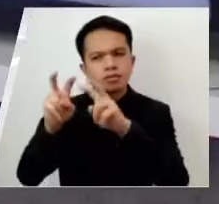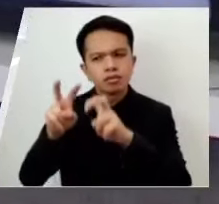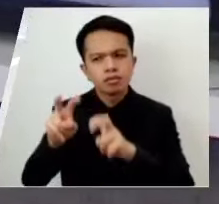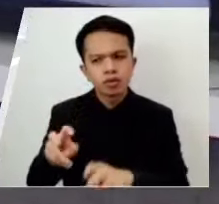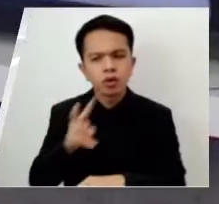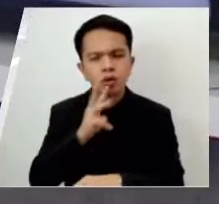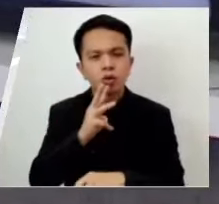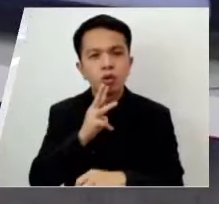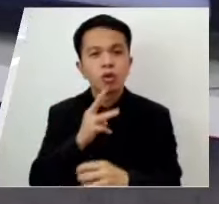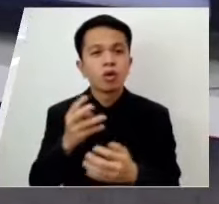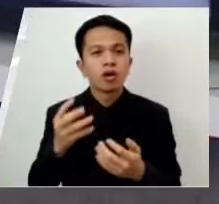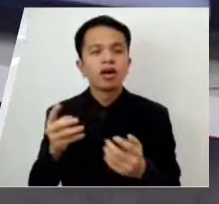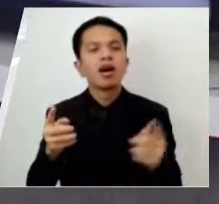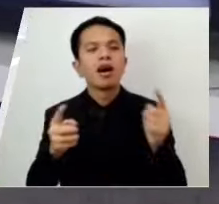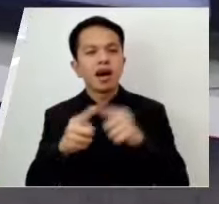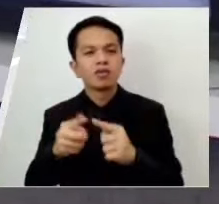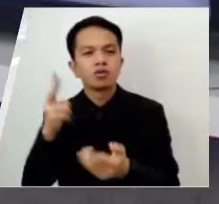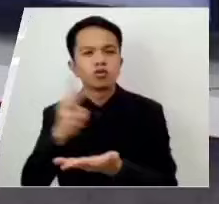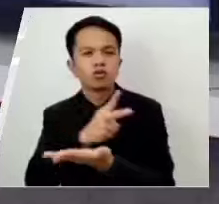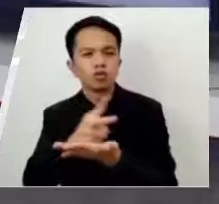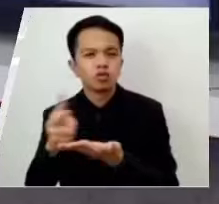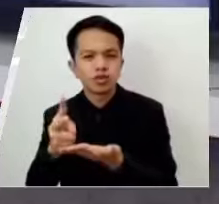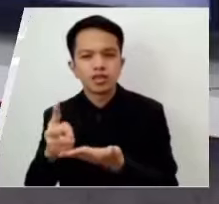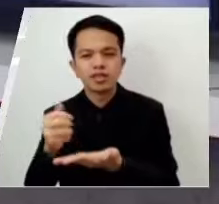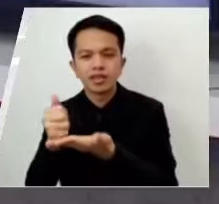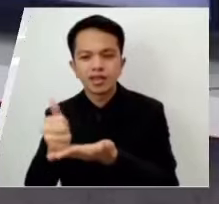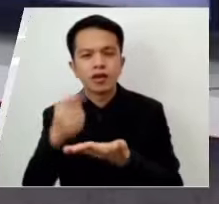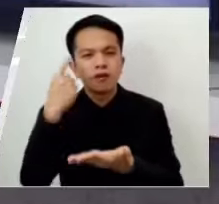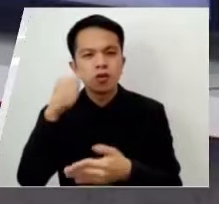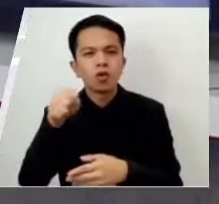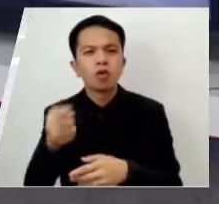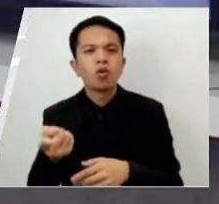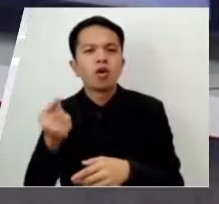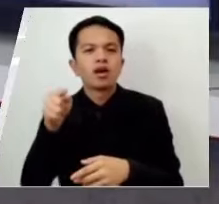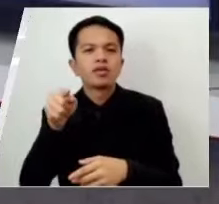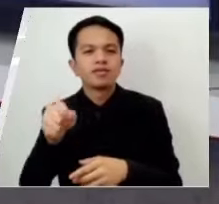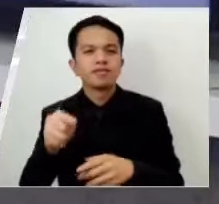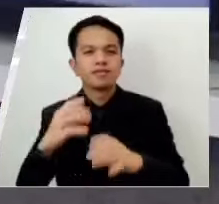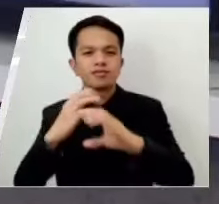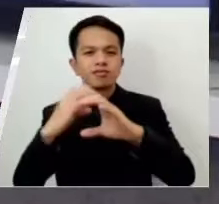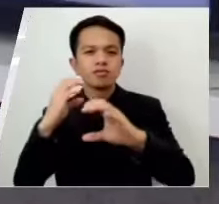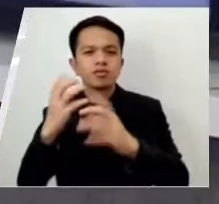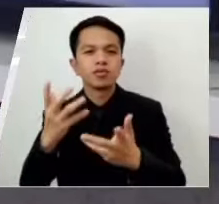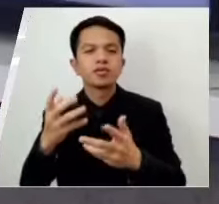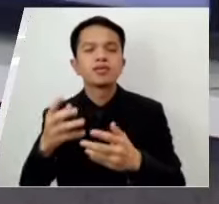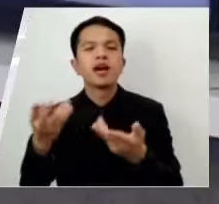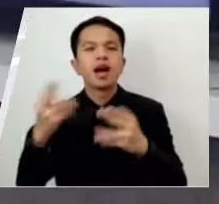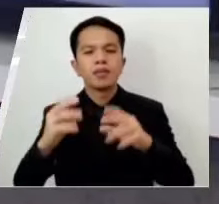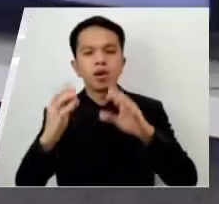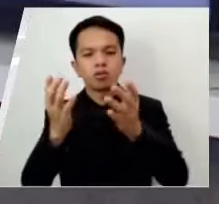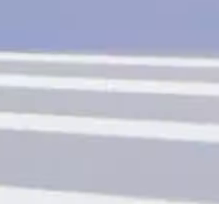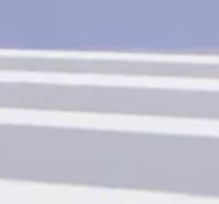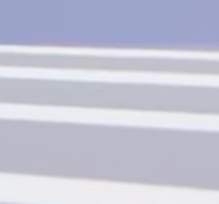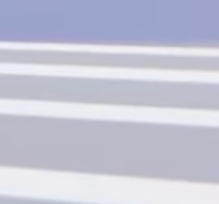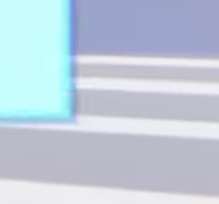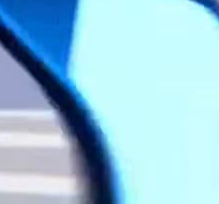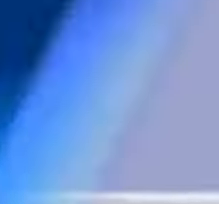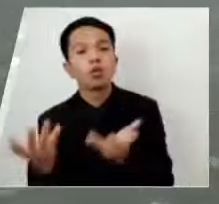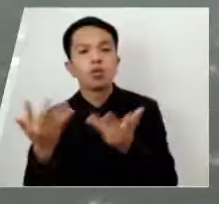naman ng 2 linggo ang salvage operation sa isa pang tanker na lumubog sa Mariveles. Saksi, si June Veneracion.